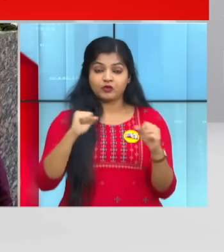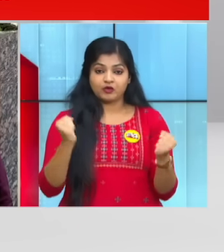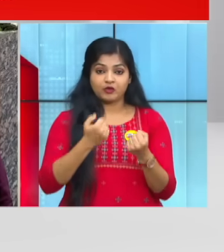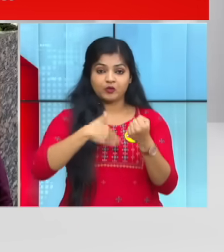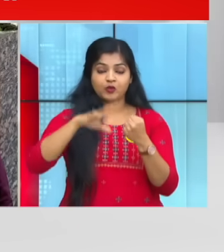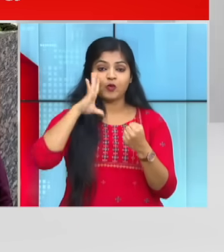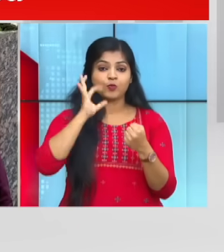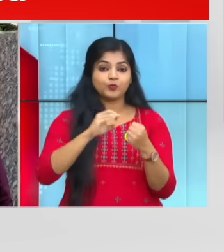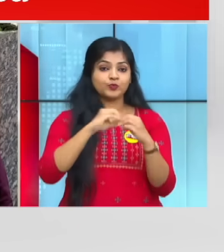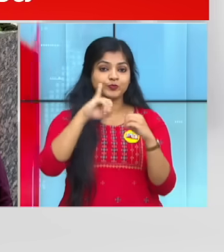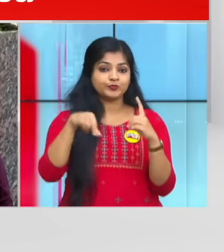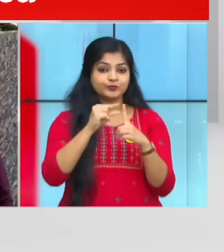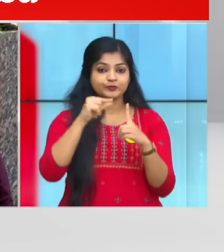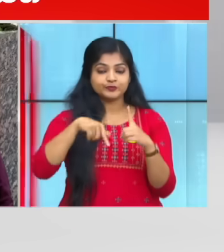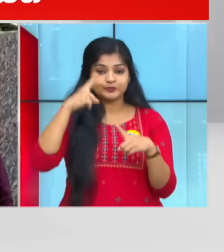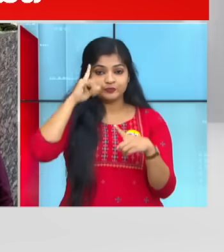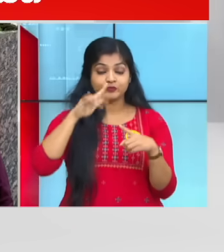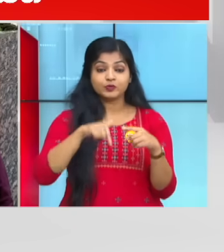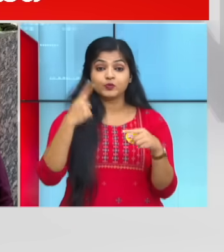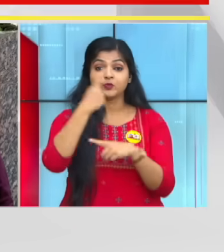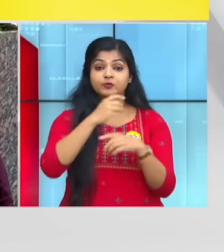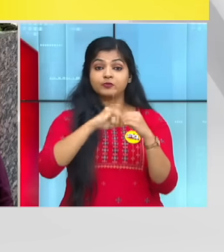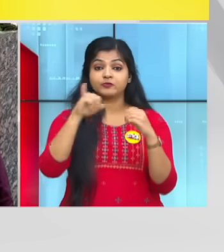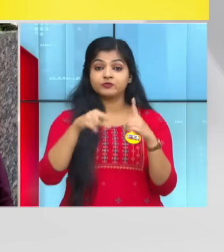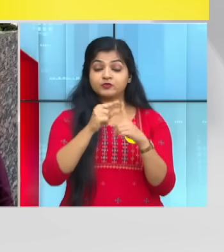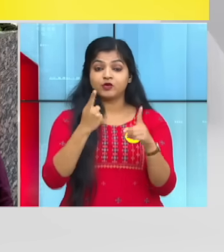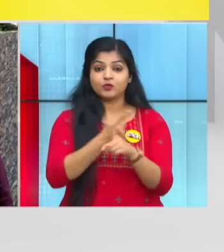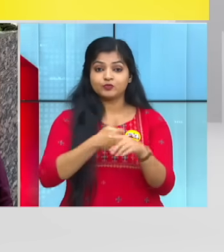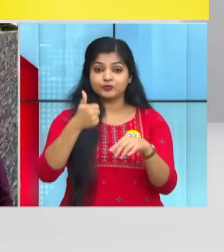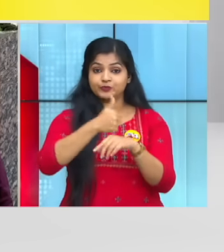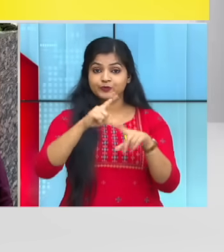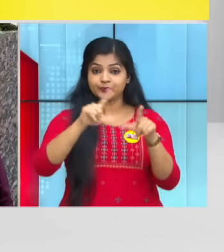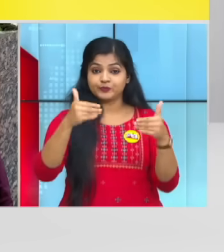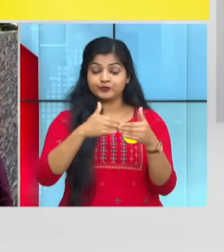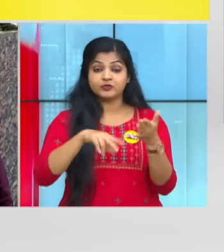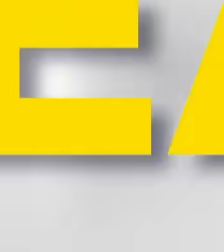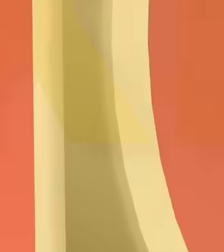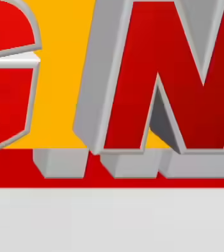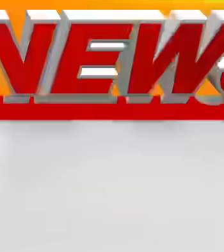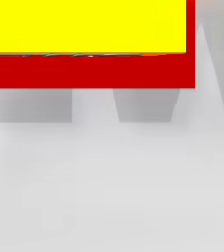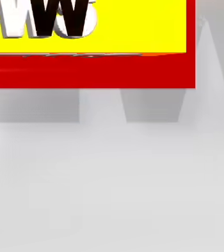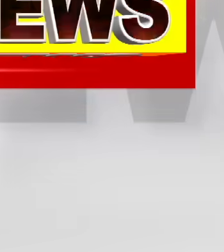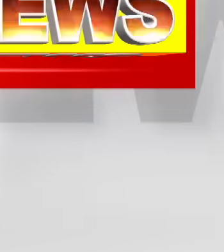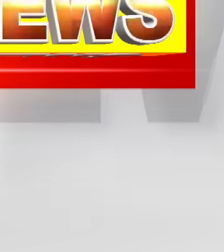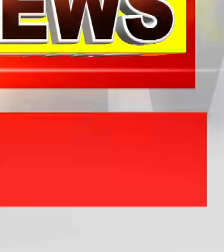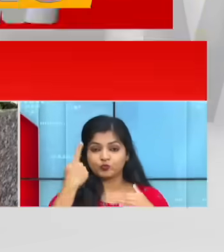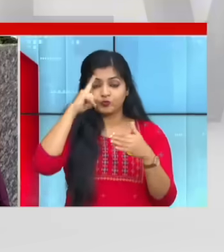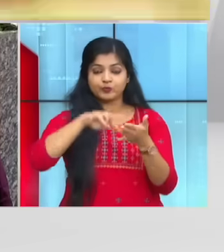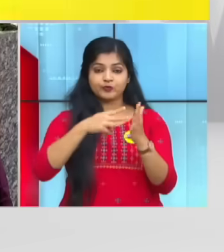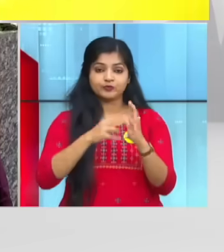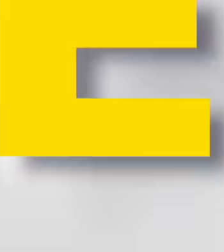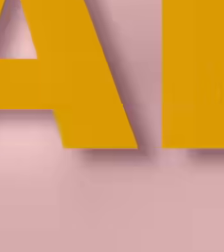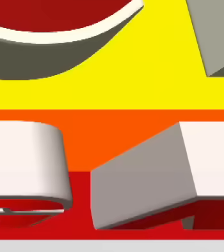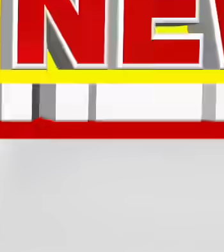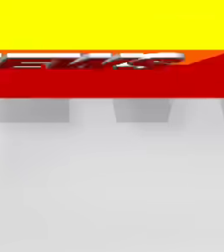ബിജെപിയുടെ തീരുമാനം ഇന്ന് ചേർന്ന ബിജെപിയുടെ ഉന്നതാധികാര സമിതി യോഗത്തിൽ എൻഡിഎ വിപുലീകരിക്കാനായിട്ടുള്ള തീരുമാനവും കൈക്കൊണ്ടിട്ടുണ്ട് ശരി ആർ